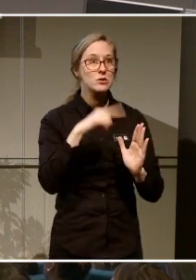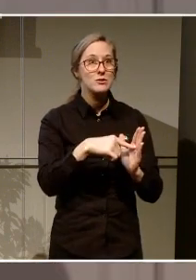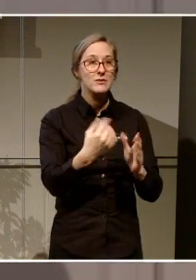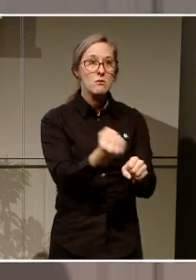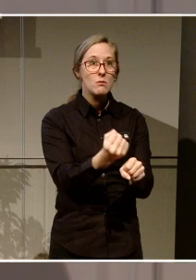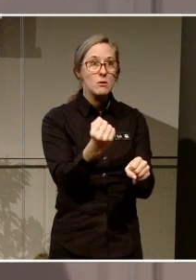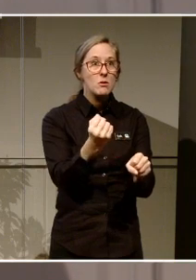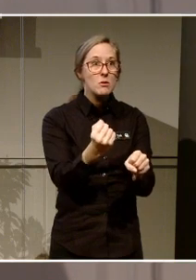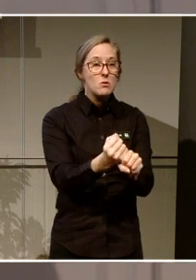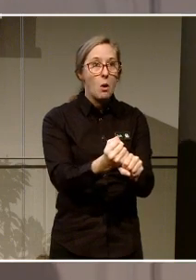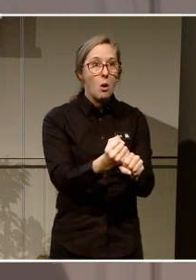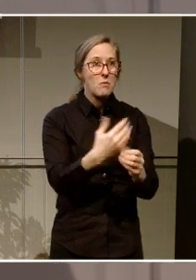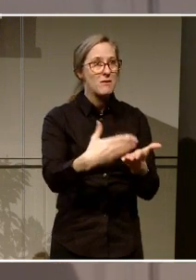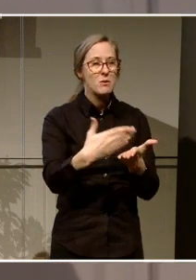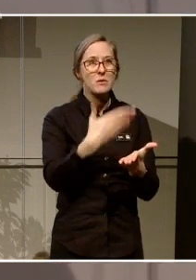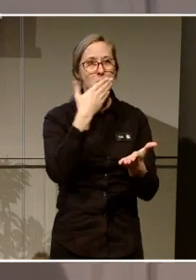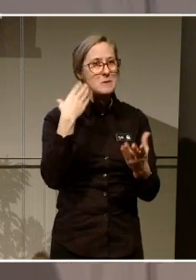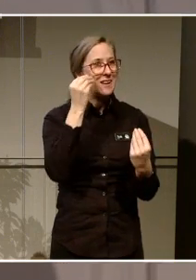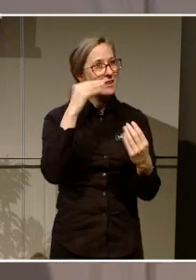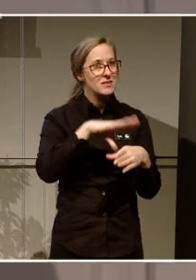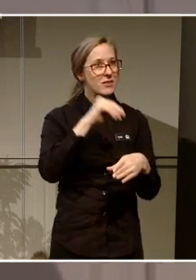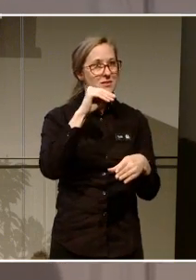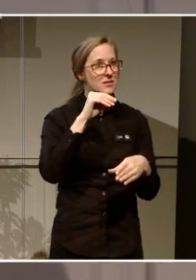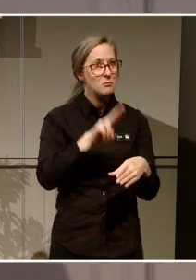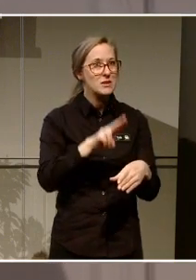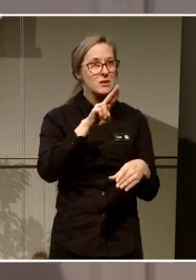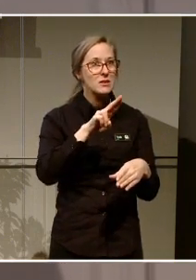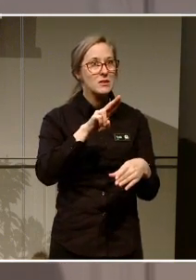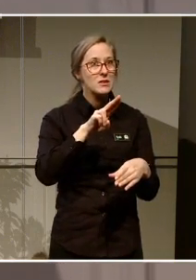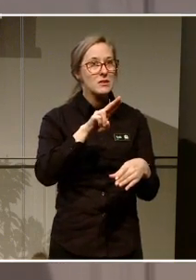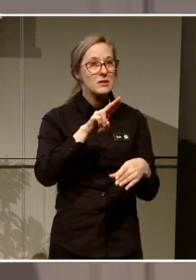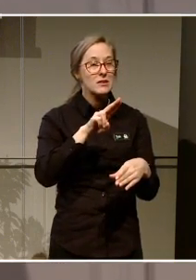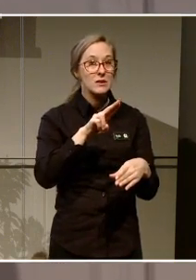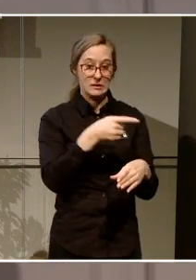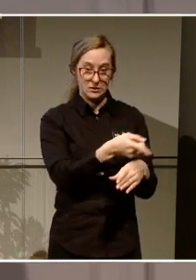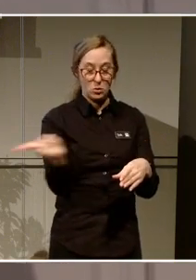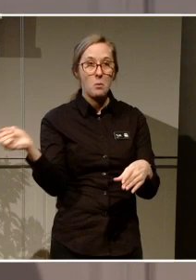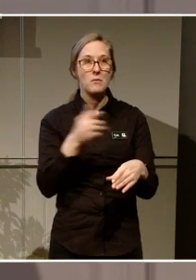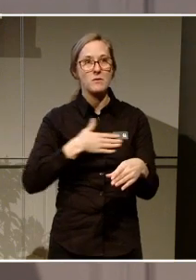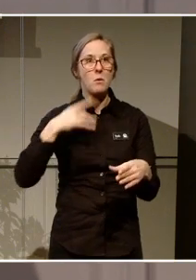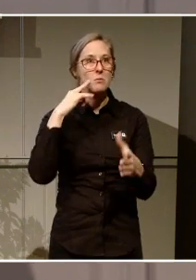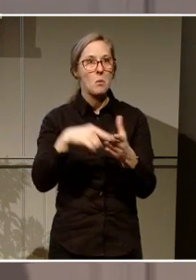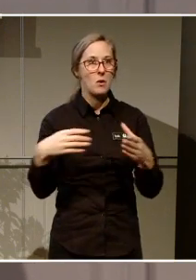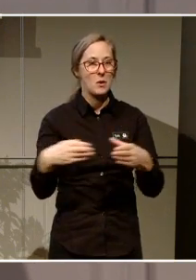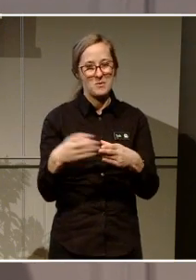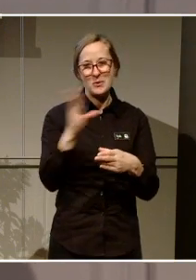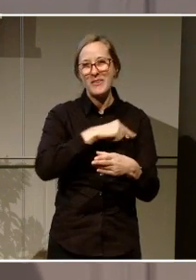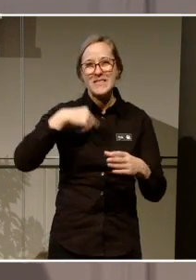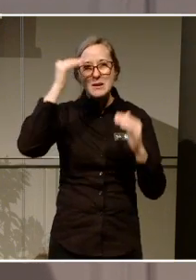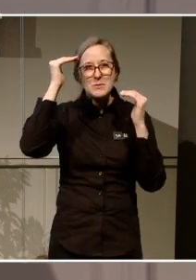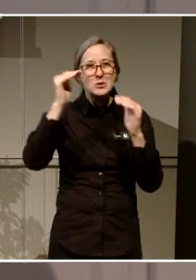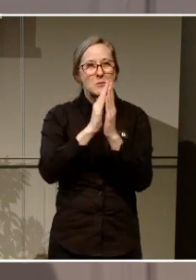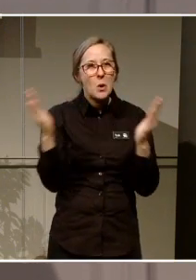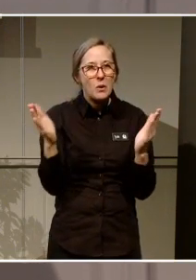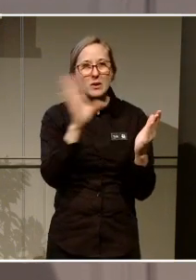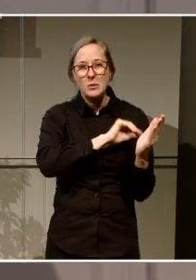svenska? De människorna är inte här, men det är för dem vi ska göra det. Och det lärde vi oss väldigt mycket av den här bokbussen, och det var väldigt